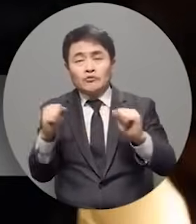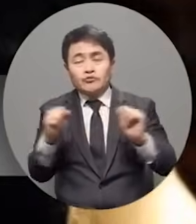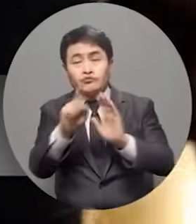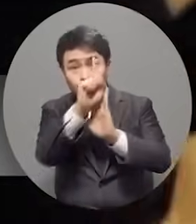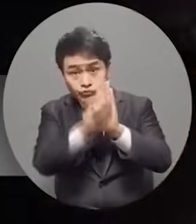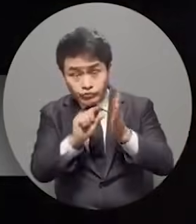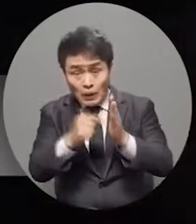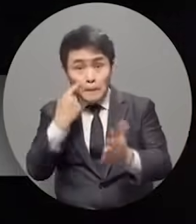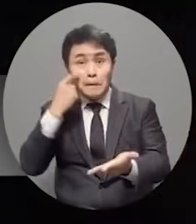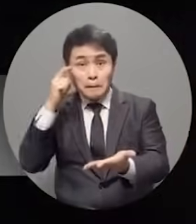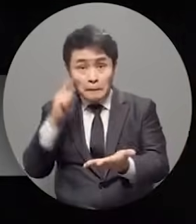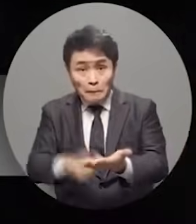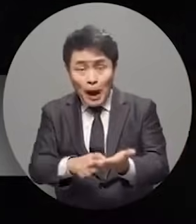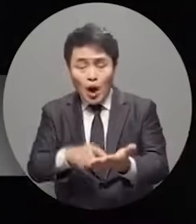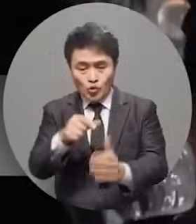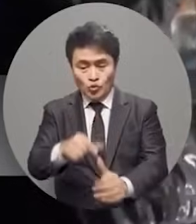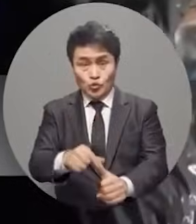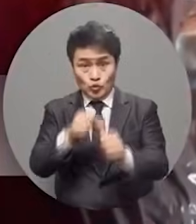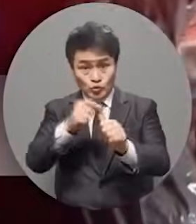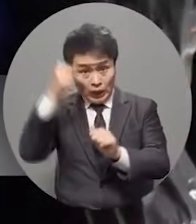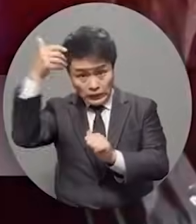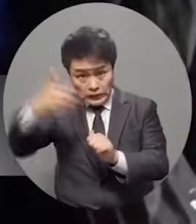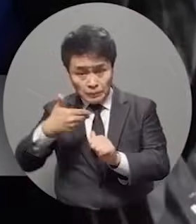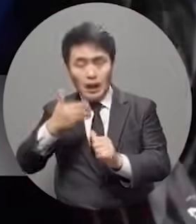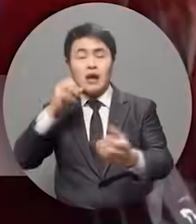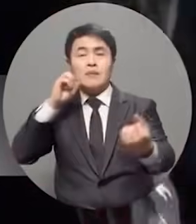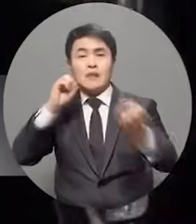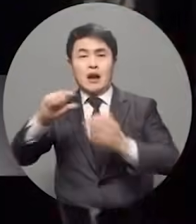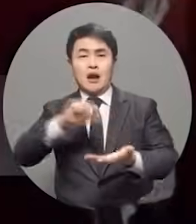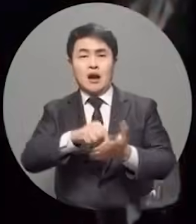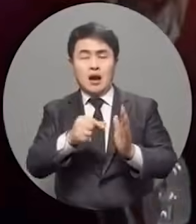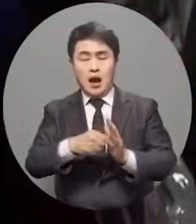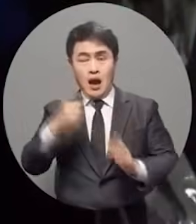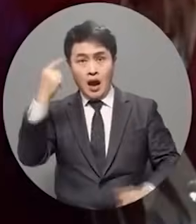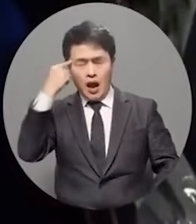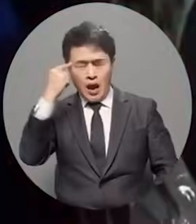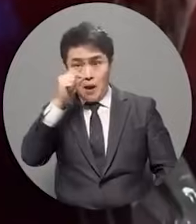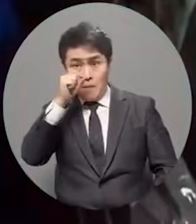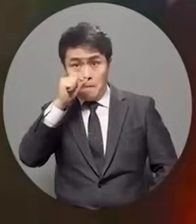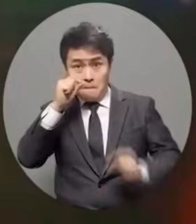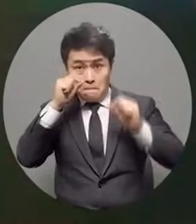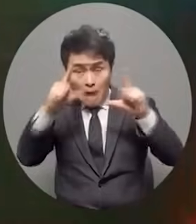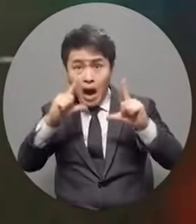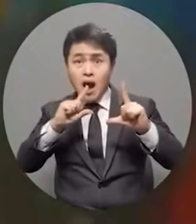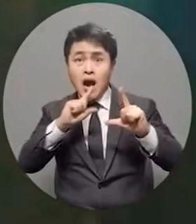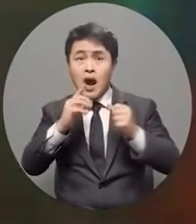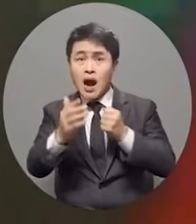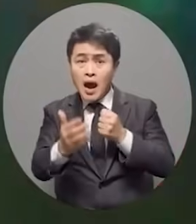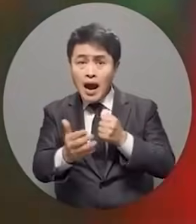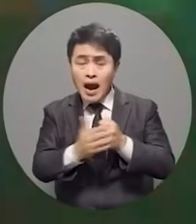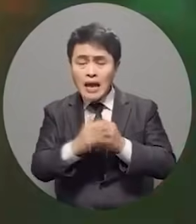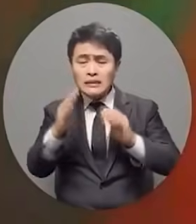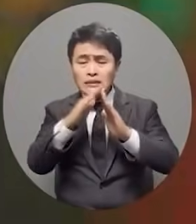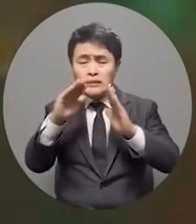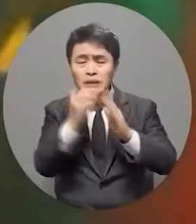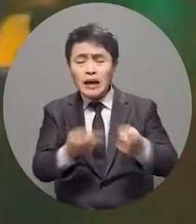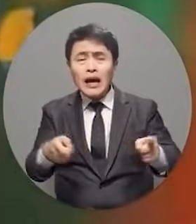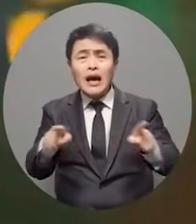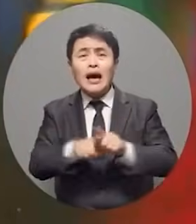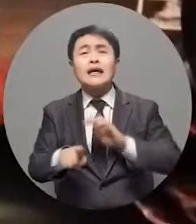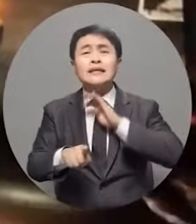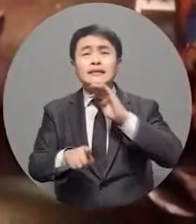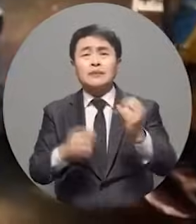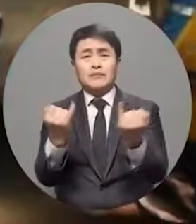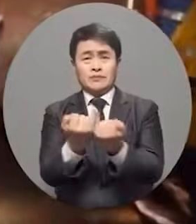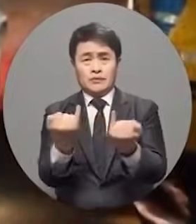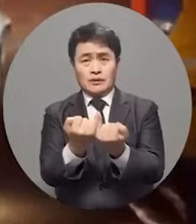발견됐지만 당시 구조대의 질문에 대답을 할 만큼 의식이 뚜렷했습니다. 그러나 집안에 함께 있던 40대